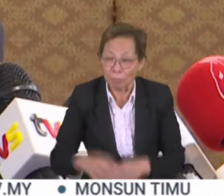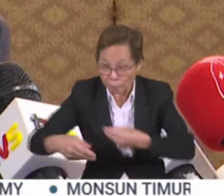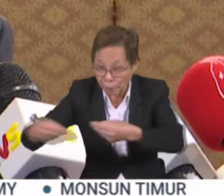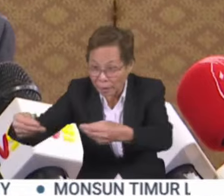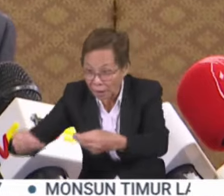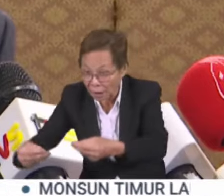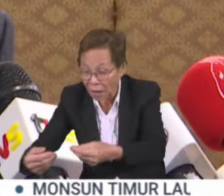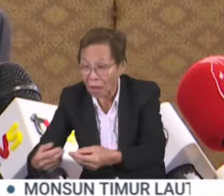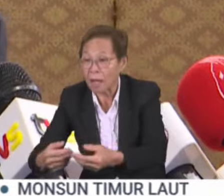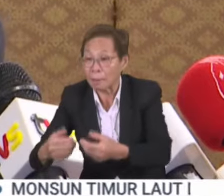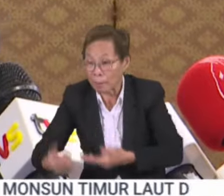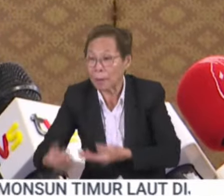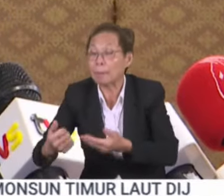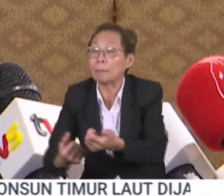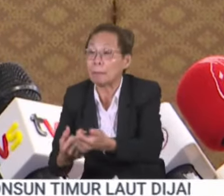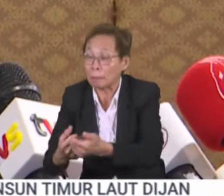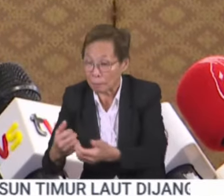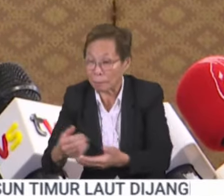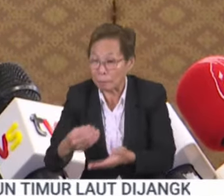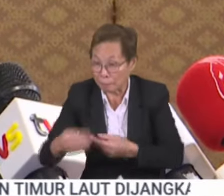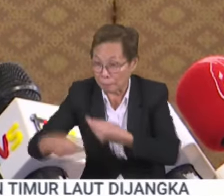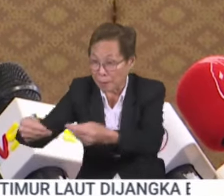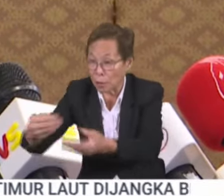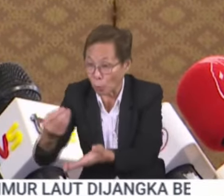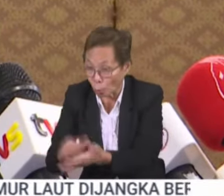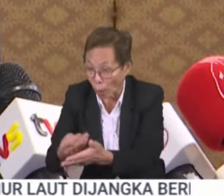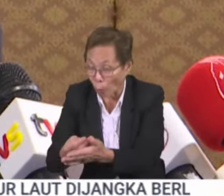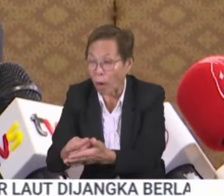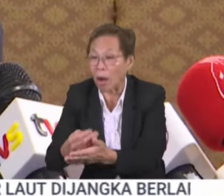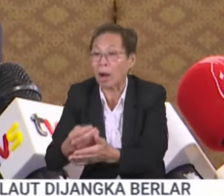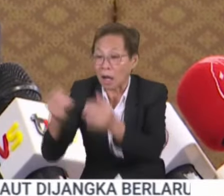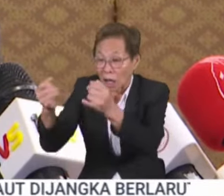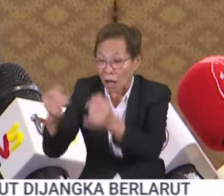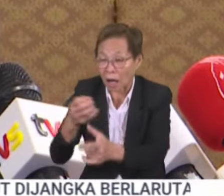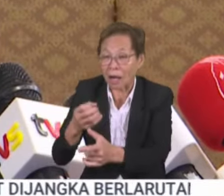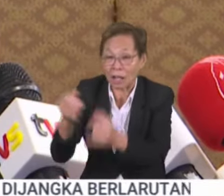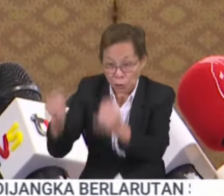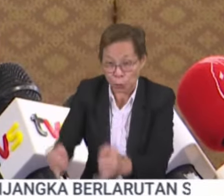berikan sepanjang masa mereka menjadi ataupun individu itu